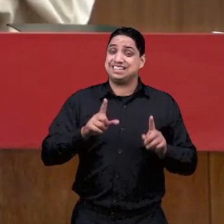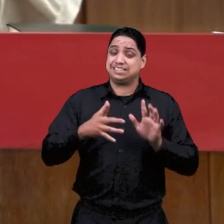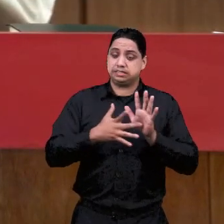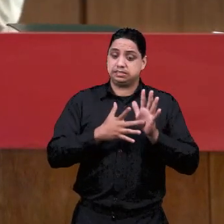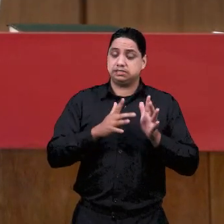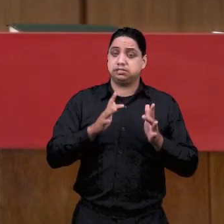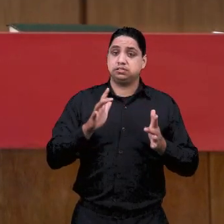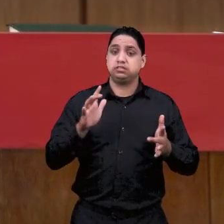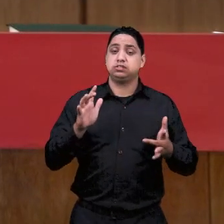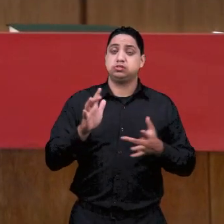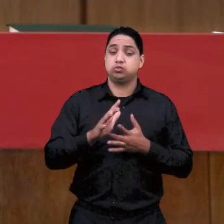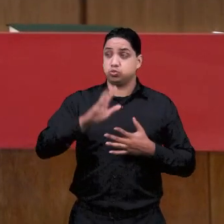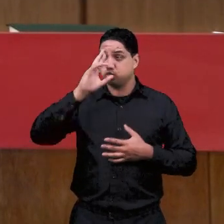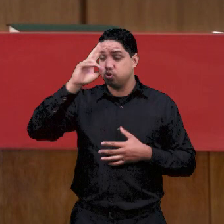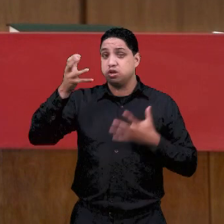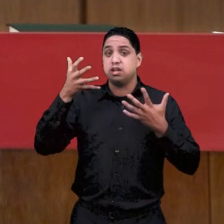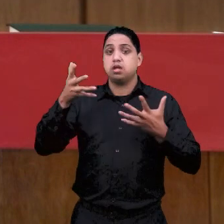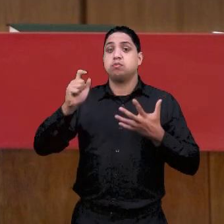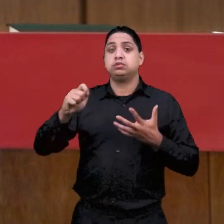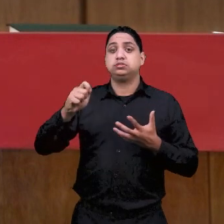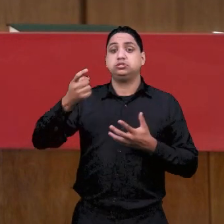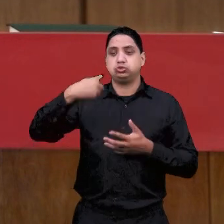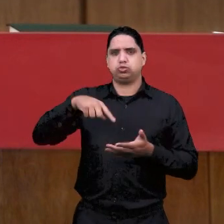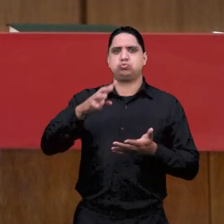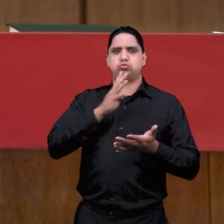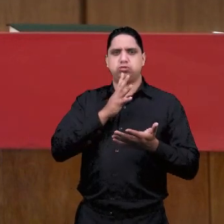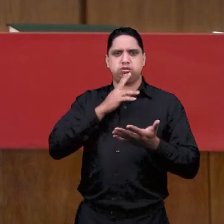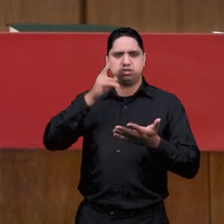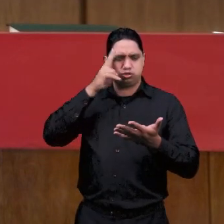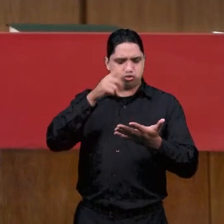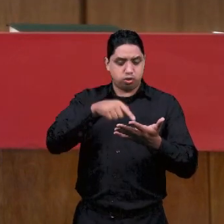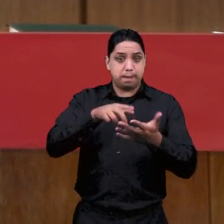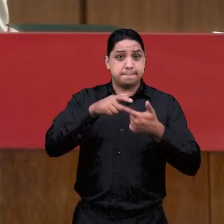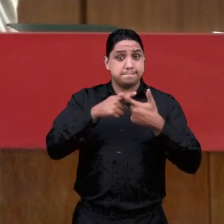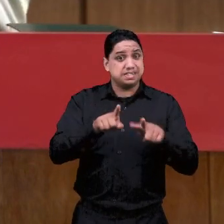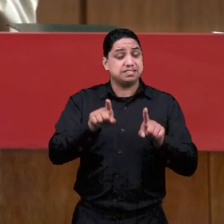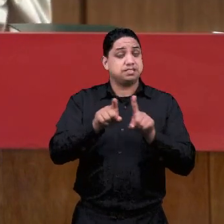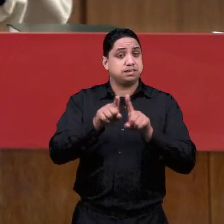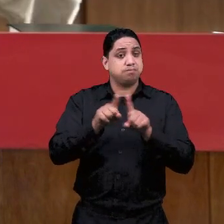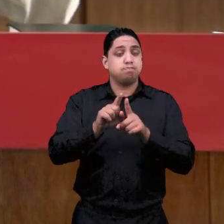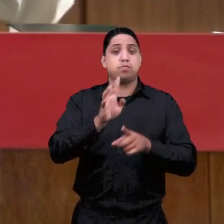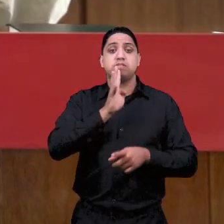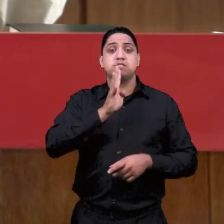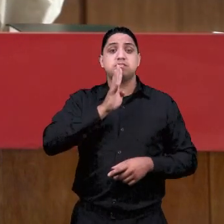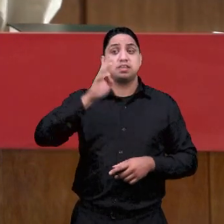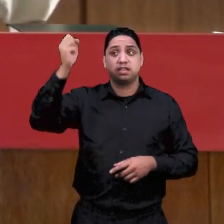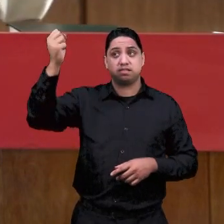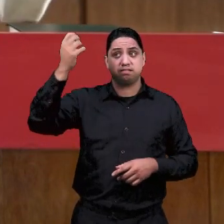derniers jours. Pourquoi? Parce que le fiancé Jésus, la fiancée est l'Église.